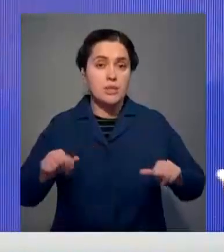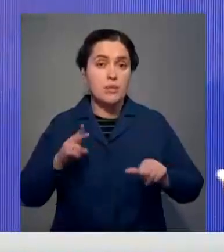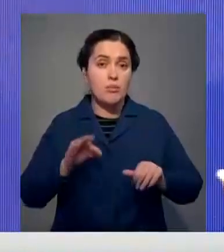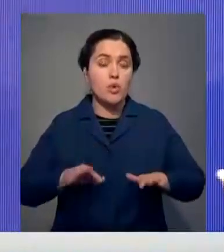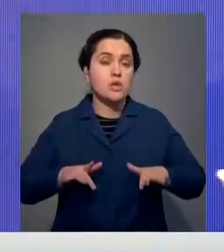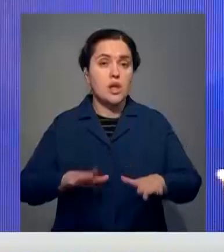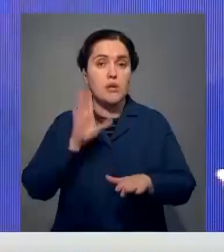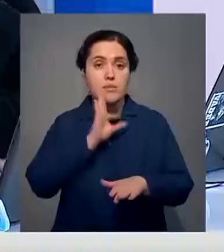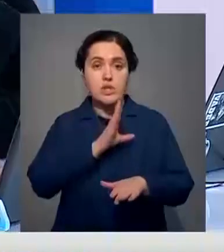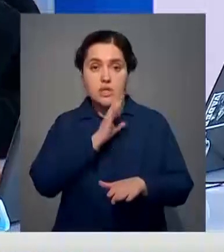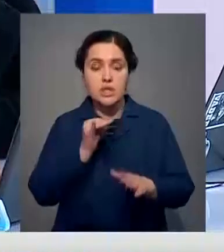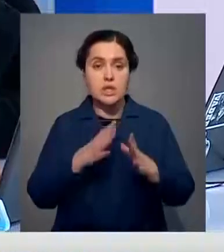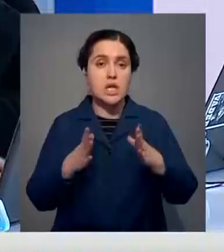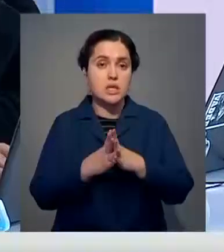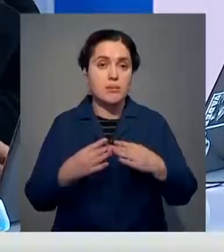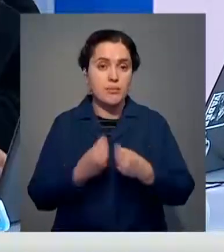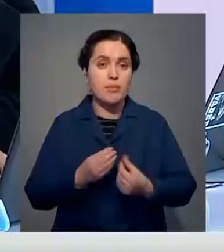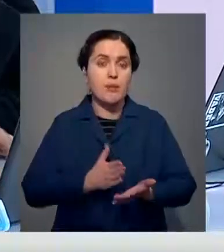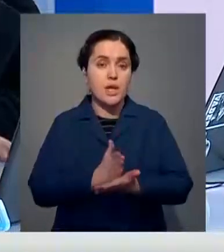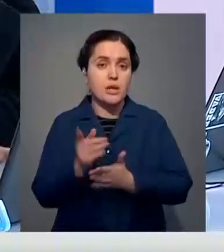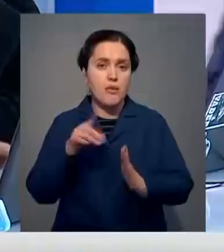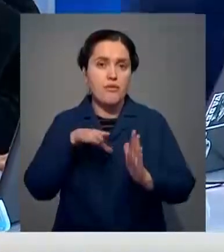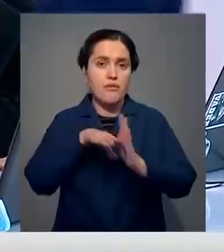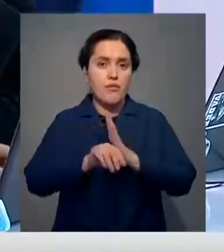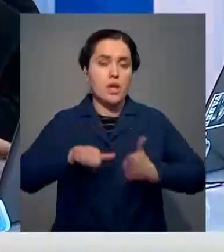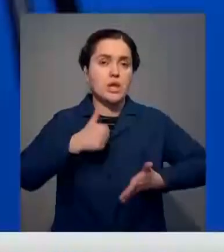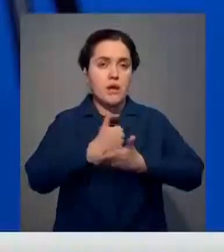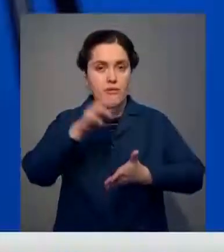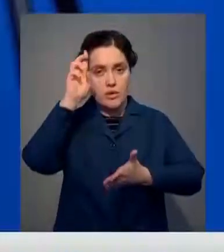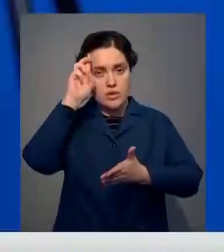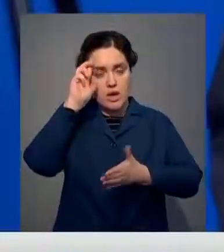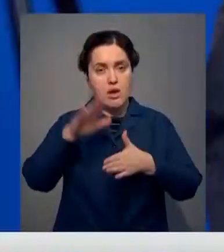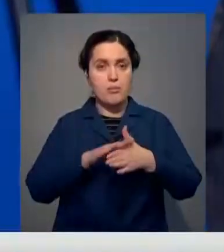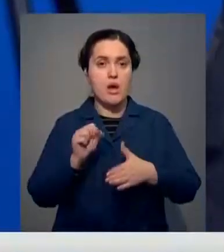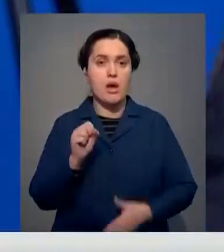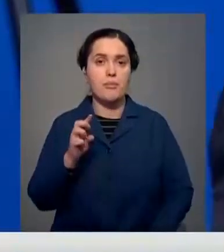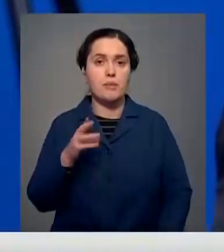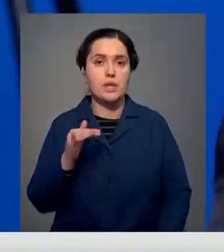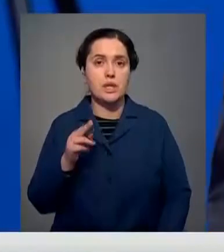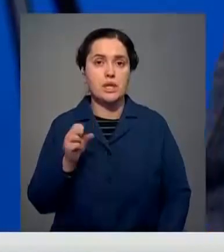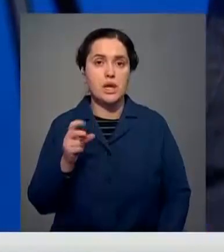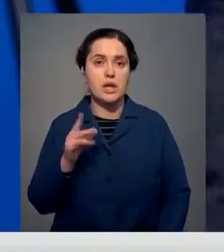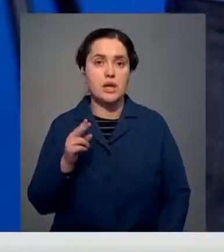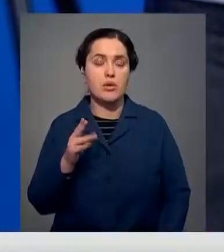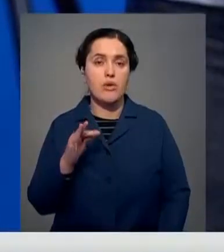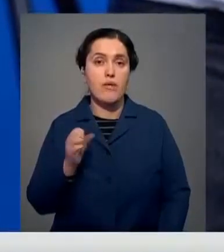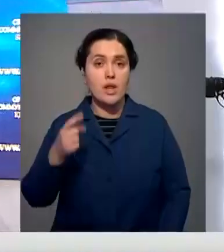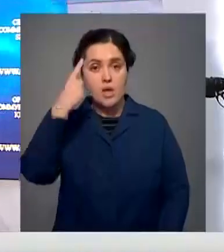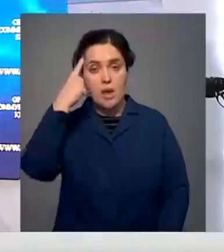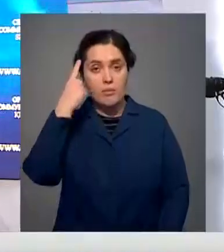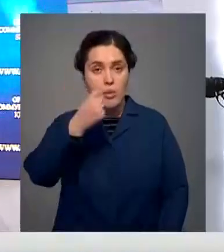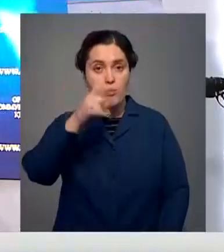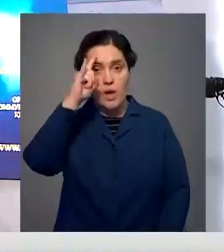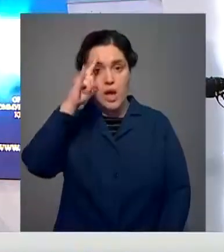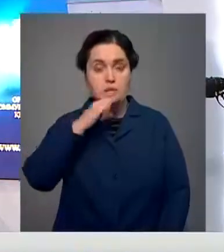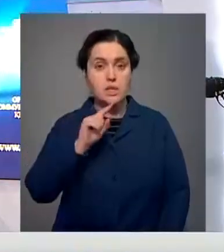председатель Национальной комиссии по делам женщины и семейно-демографической политики при президенте Республики Казахстан Гульшара Абдыкаликова. Новикова. Она напомнила,